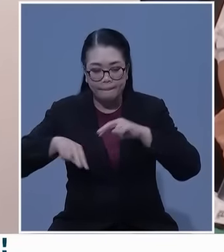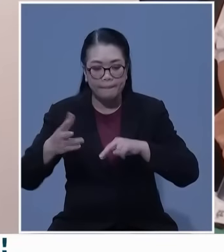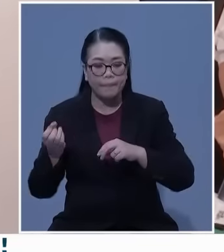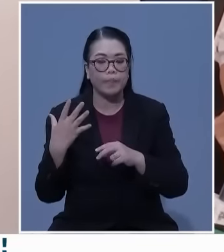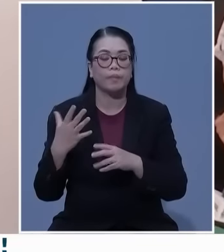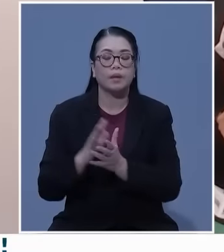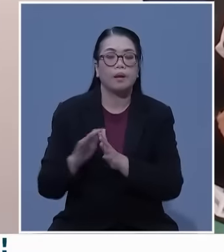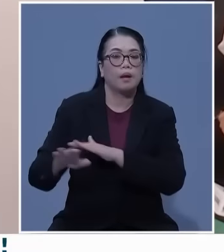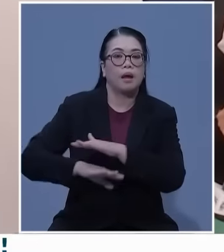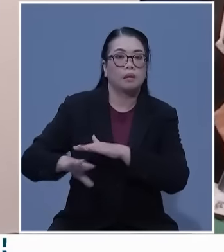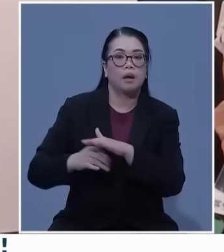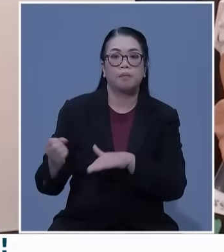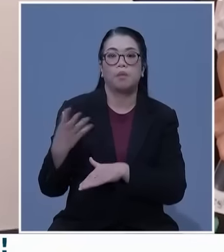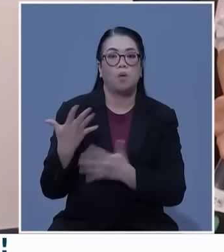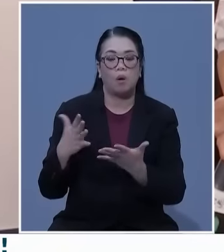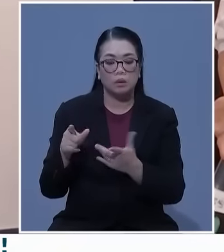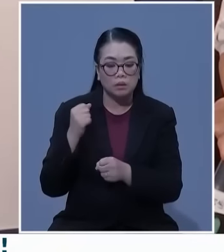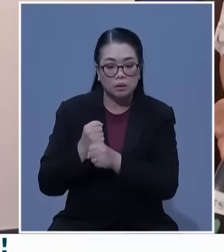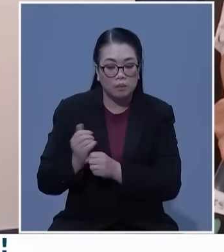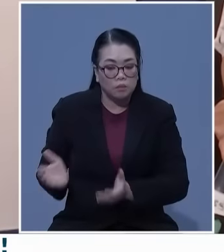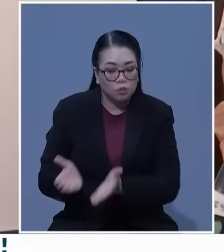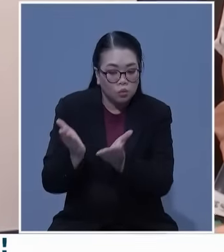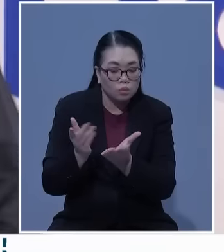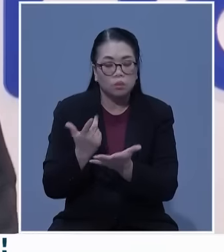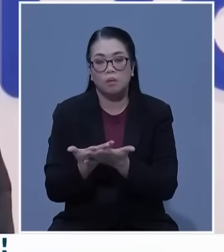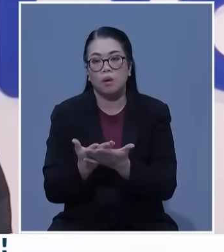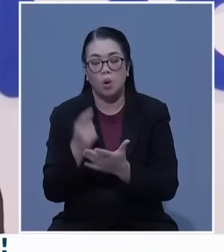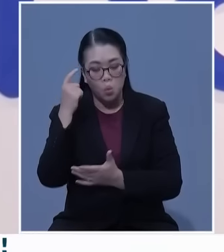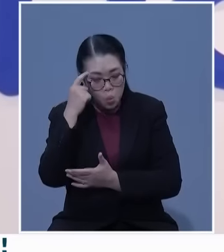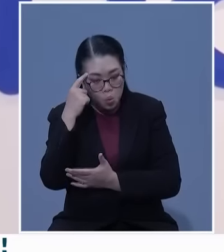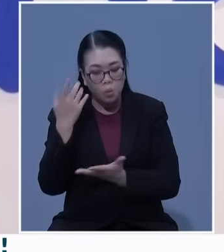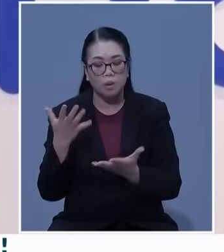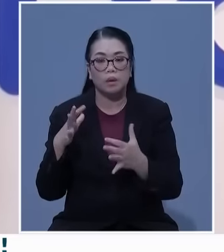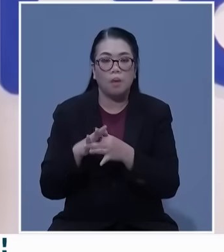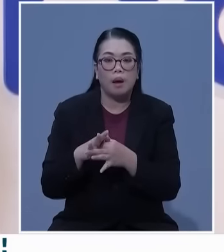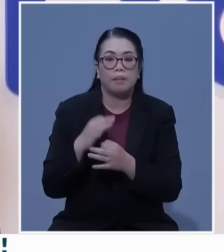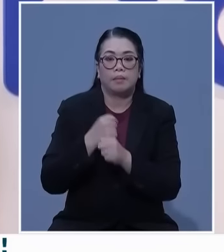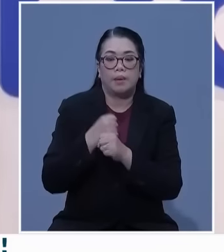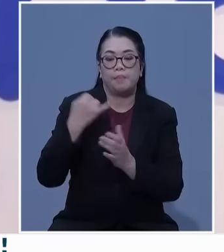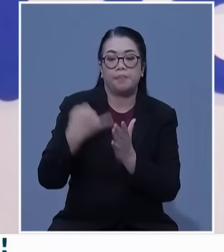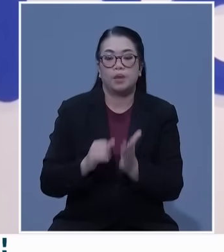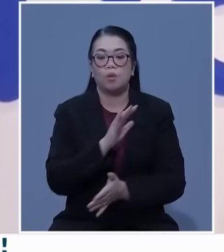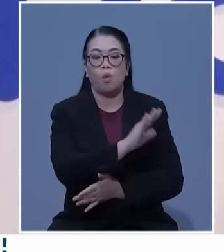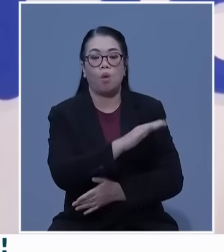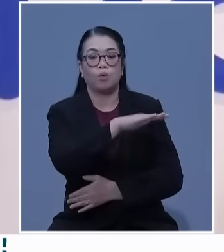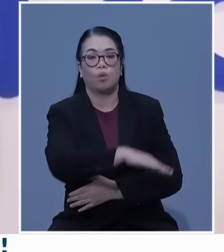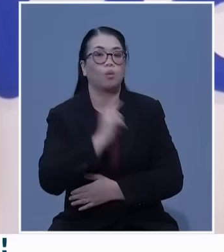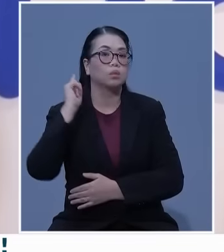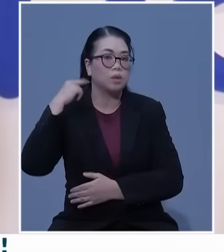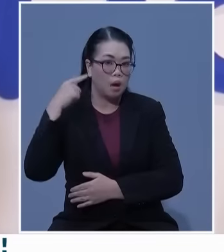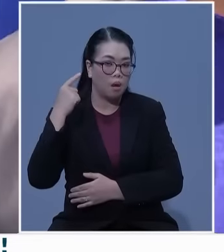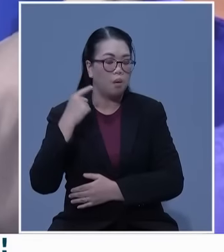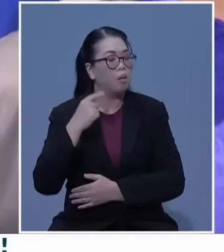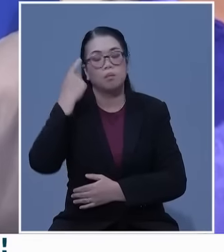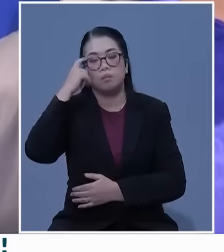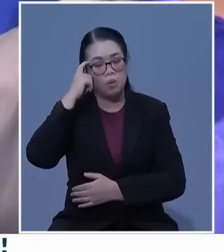ไม่ปรากฏพยานหลักฐานว่าได้ก่อการสนับสนุนหรือรู้เห็นเป็นใจกับการกระทำดังกล่าวของนางสาวปรีณาและนางสาว